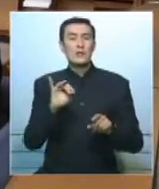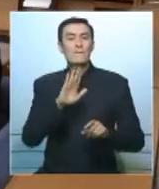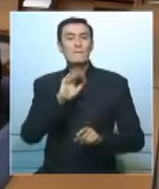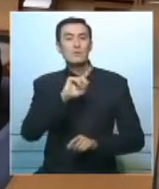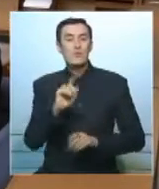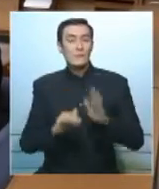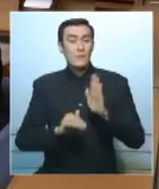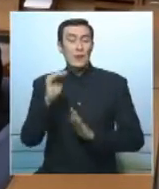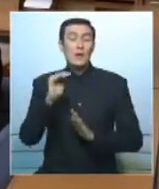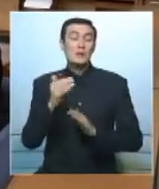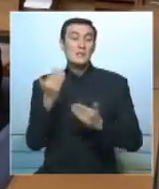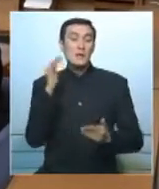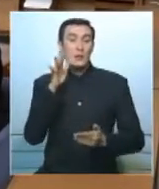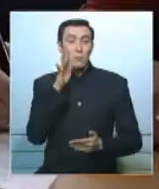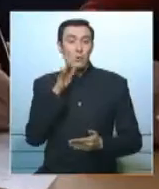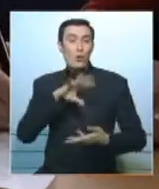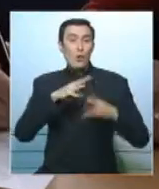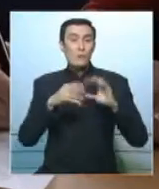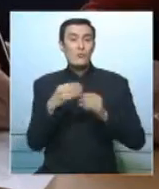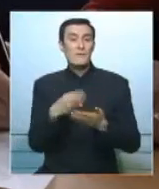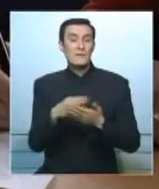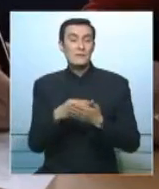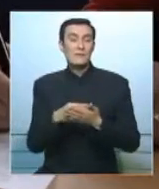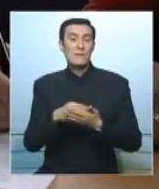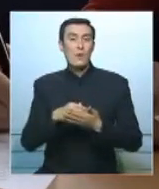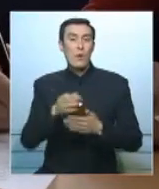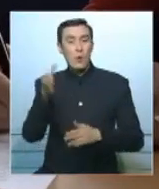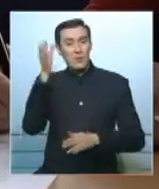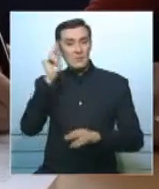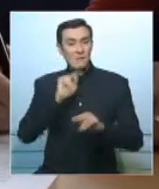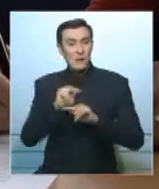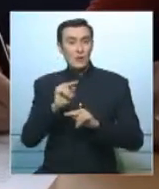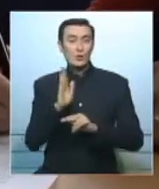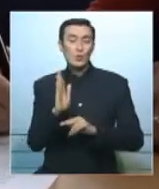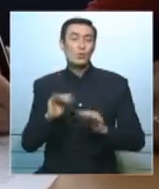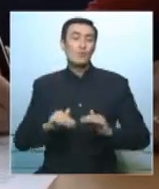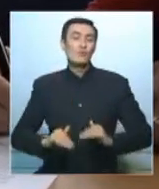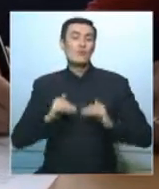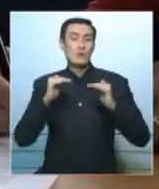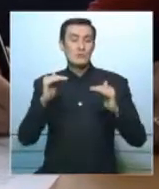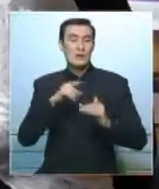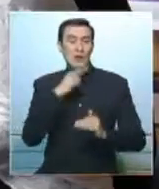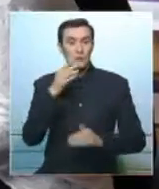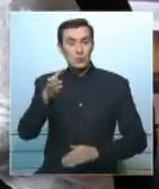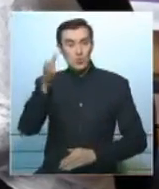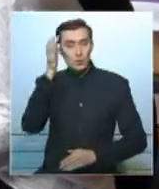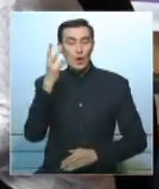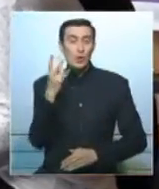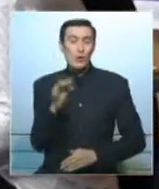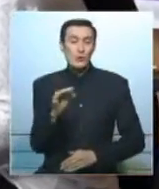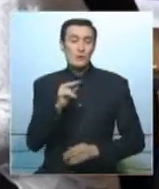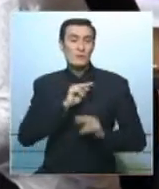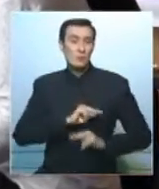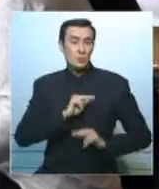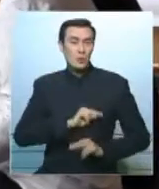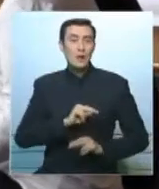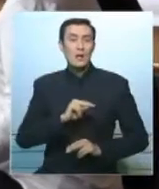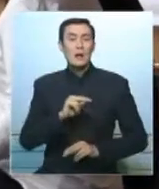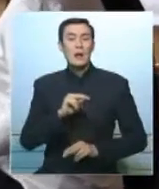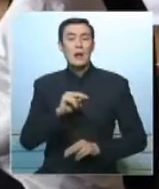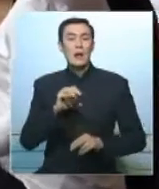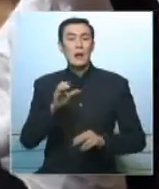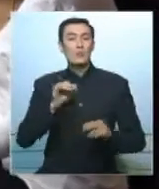и вузах. С тех пор объемы финансирования сферы образования ежегодно только растут, говорит ученая. Кроме того, за свои труды